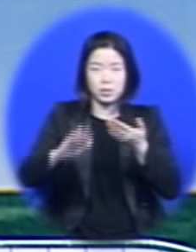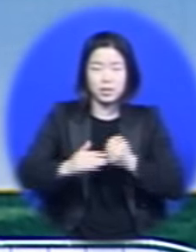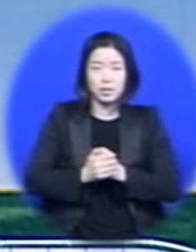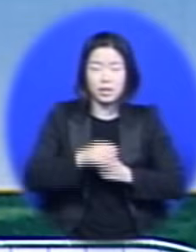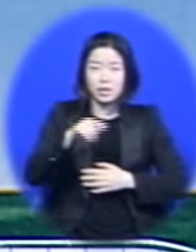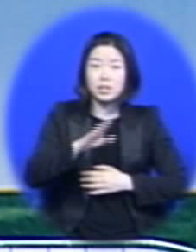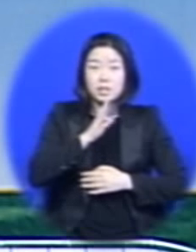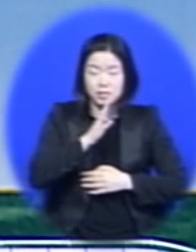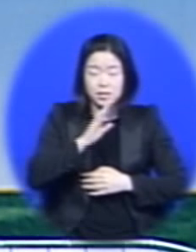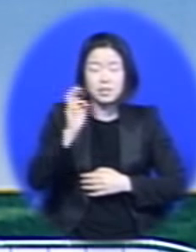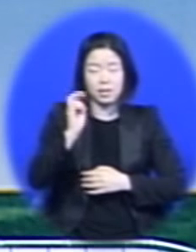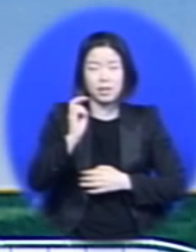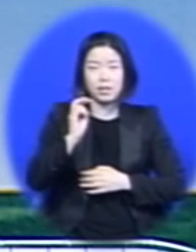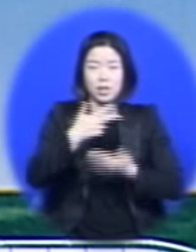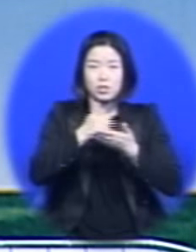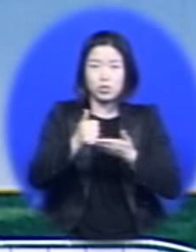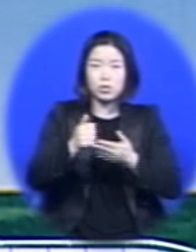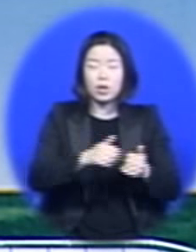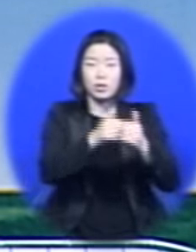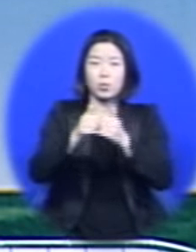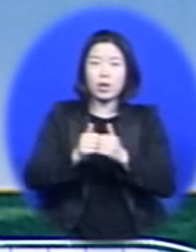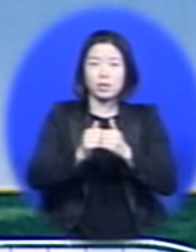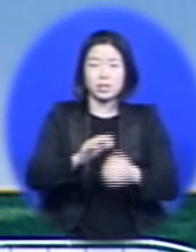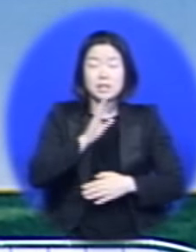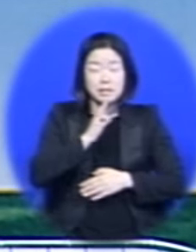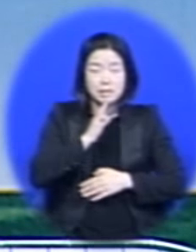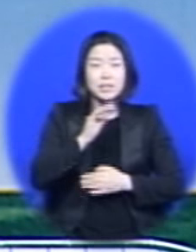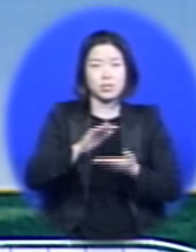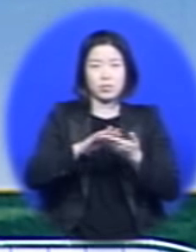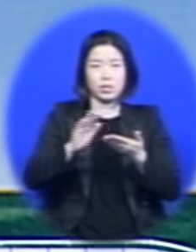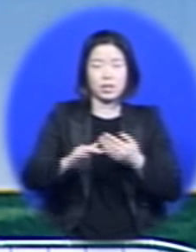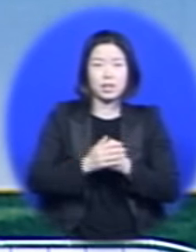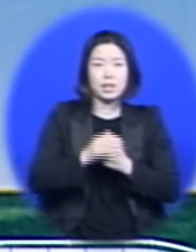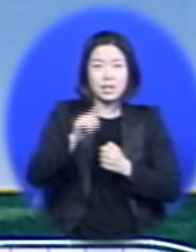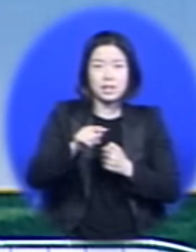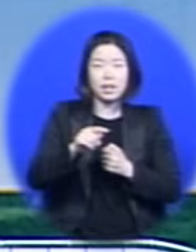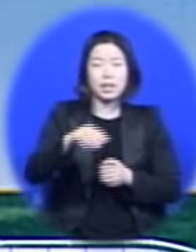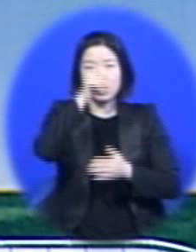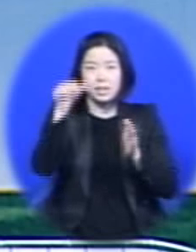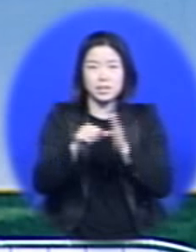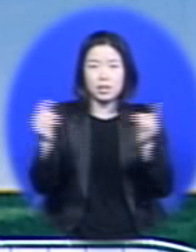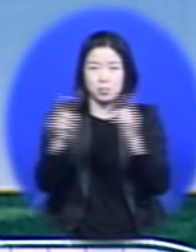이게 진짜구나. 주님과 동행하는 것이 정말 진짜구나. 그것이 인생을 바꾸는 것입니다.